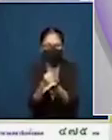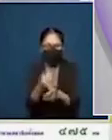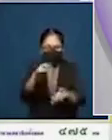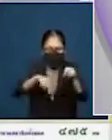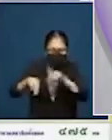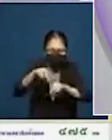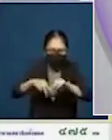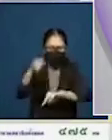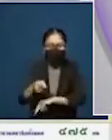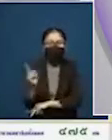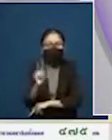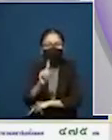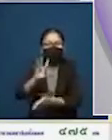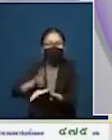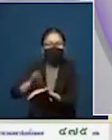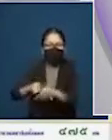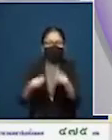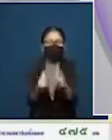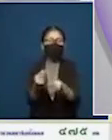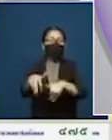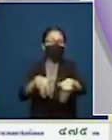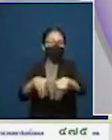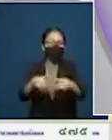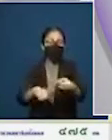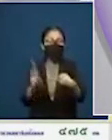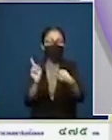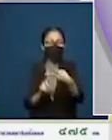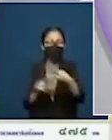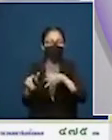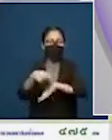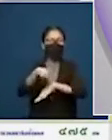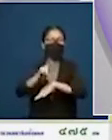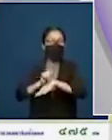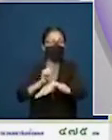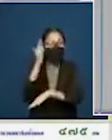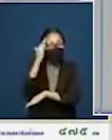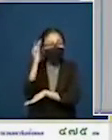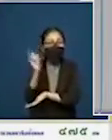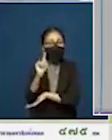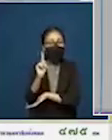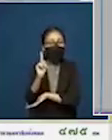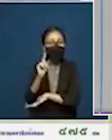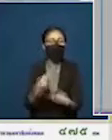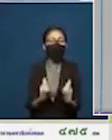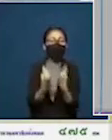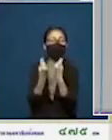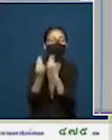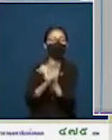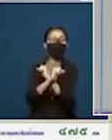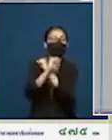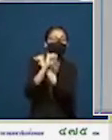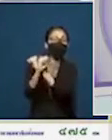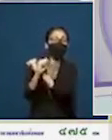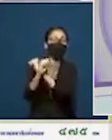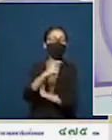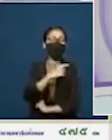แต่ก่อนจะให้เลื่อนหรือไม่ใช่เรื่องเนี่ยต้องลงมติวิธีการลงมติก่อนอันนี้น่าสนใจคนที่อยากเป็นการขานชื่อทีละคนวิธีการ